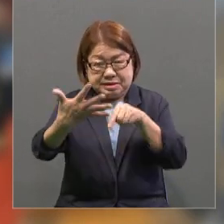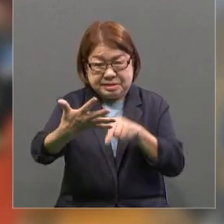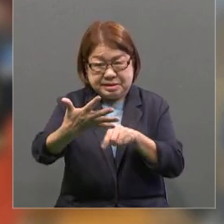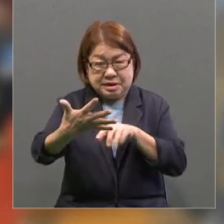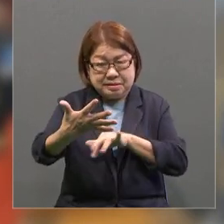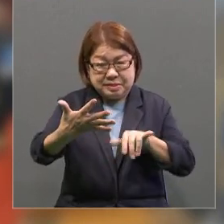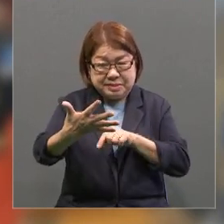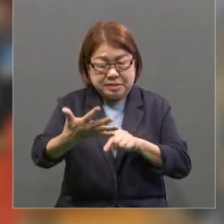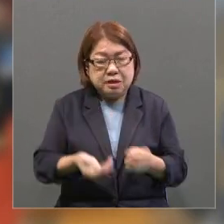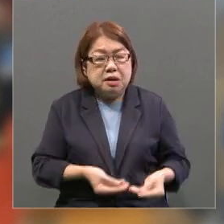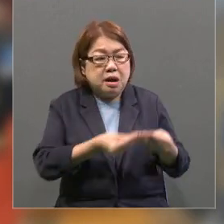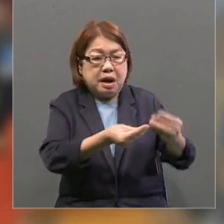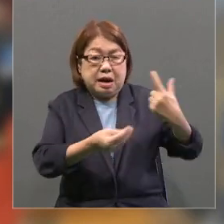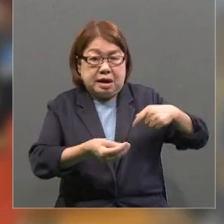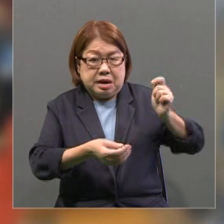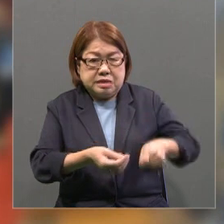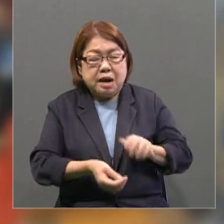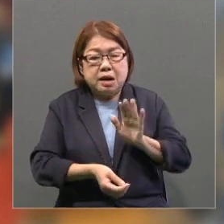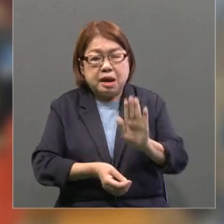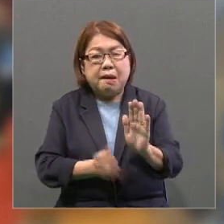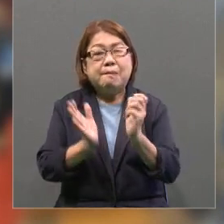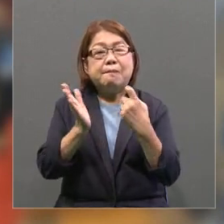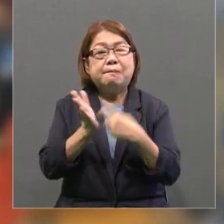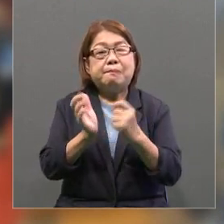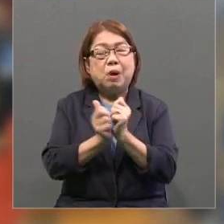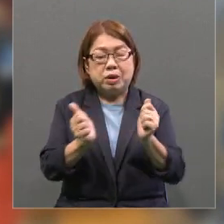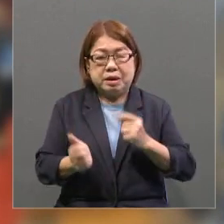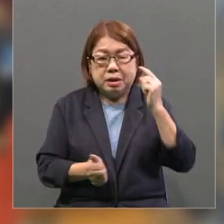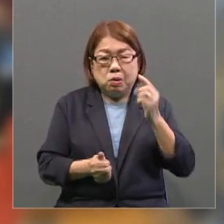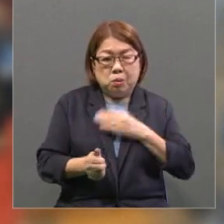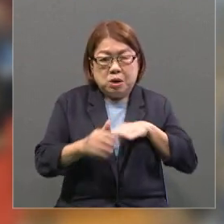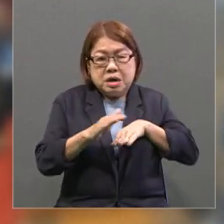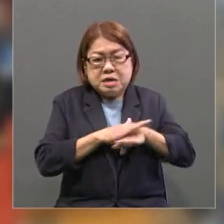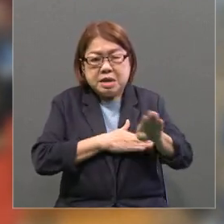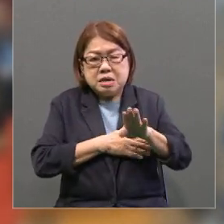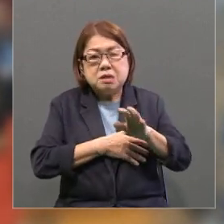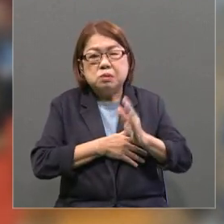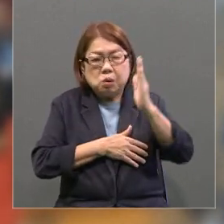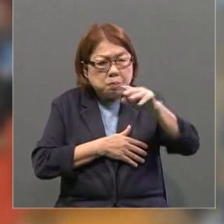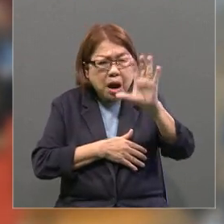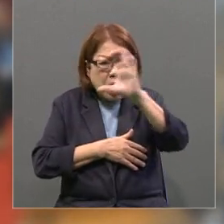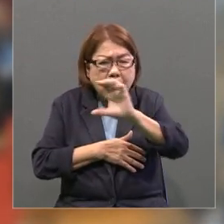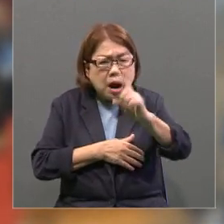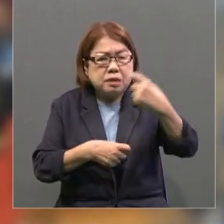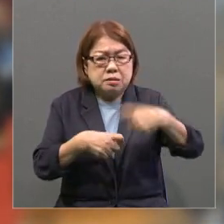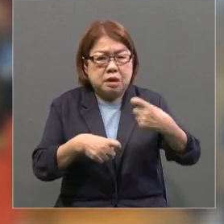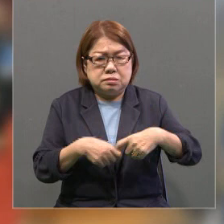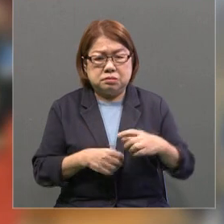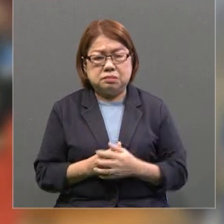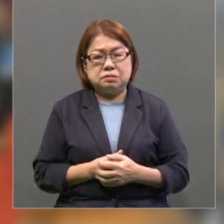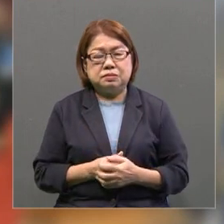ต่อศาลเนี่ยขอคัดค้านการประกันตัวด้วยเพราะเกรงว่าจะหลบหนีและยากจะติดตามตัวมาดำเนินคดีได้ในภายหลัง